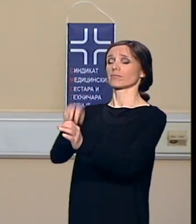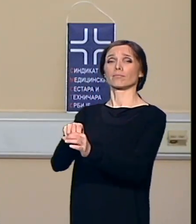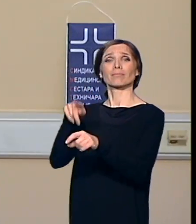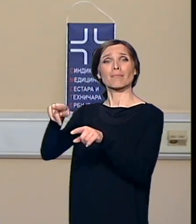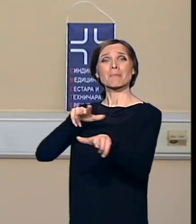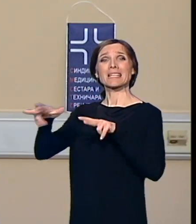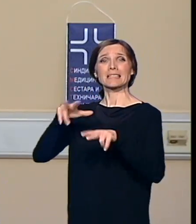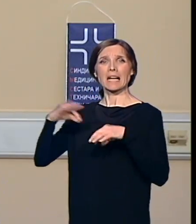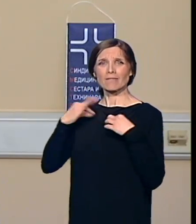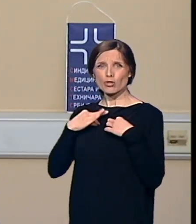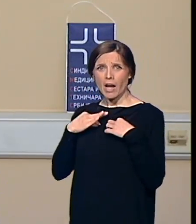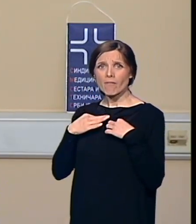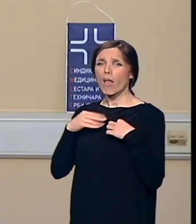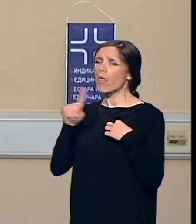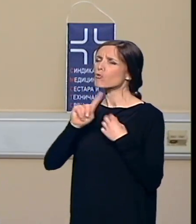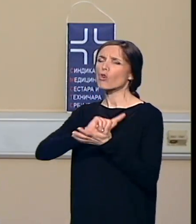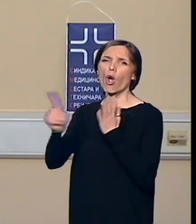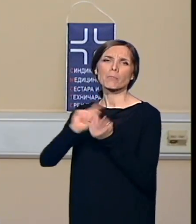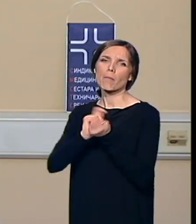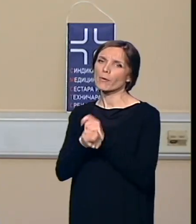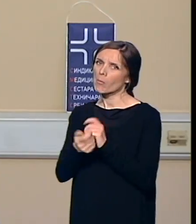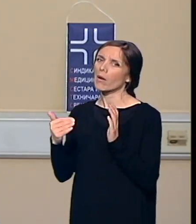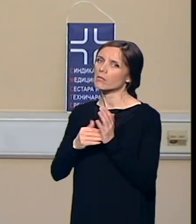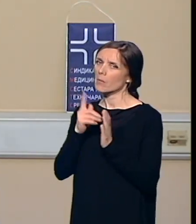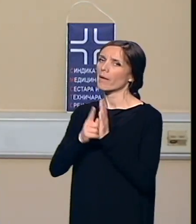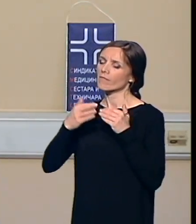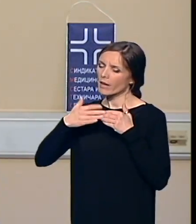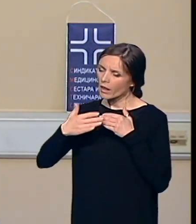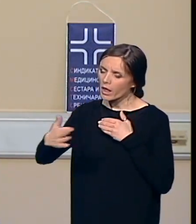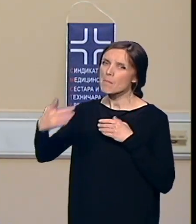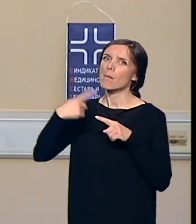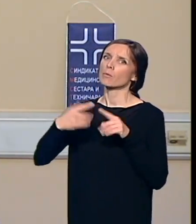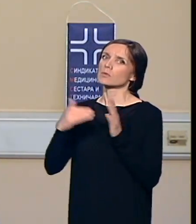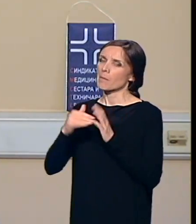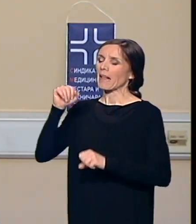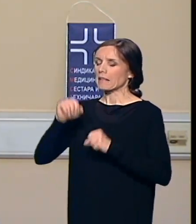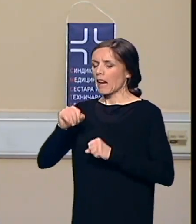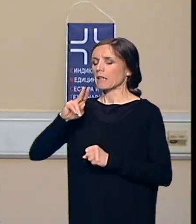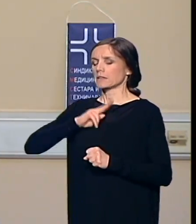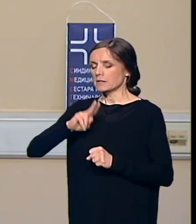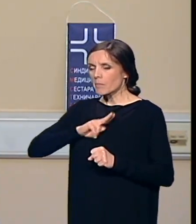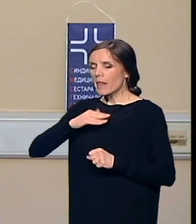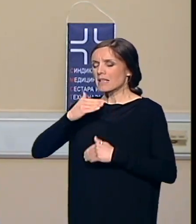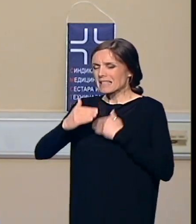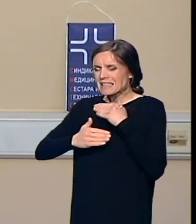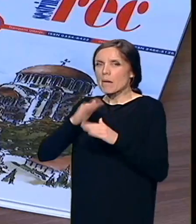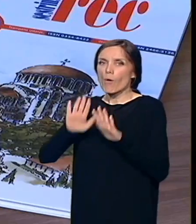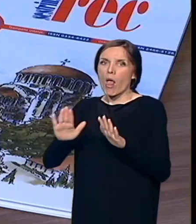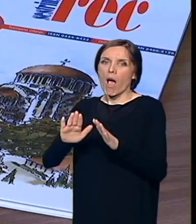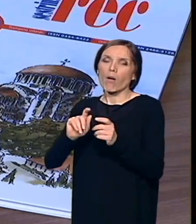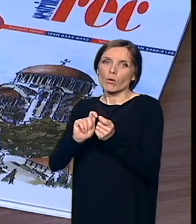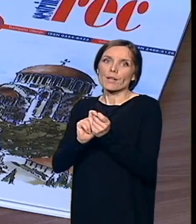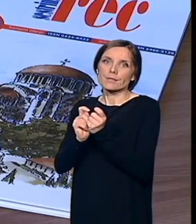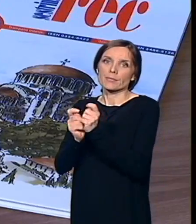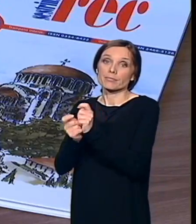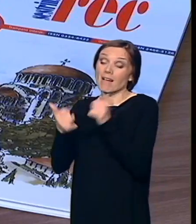vreme i treba ogroman talenat i strpljenje da se stvari krenu popravljati. Sada nam je loše.